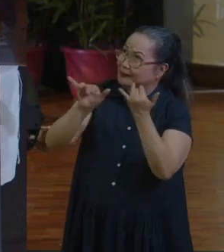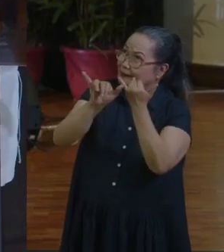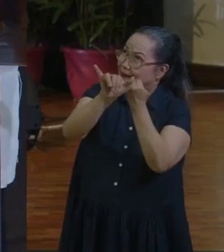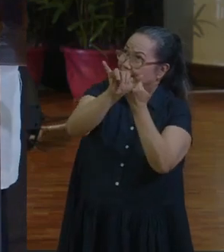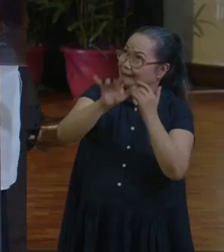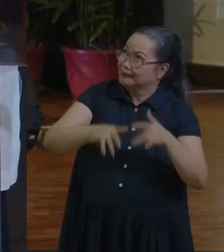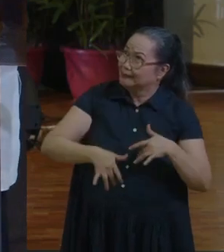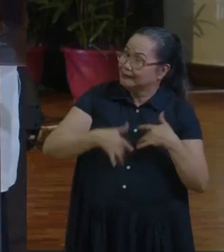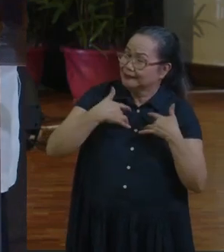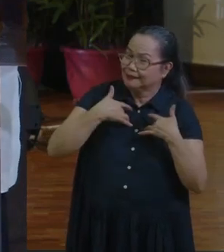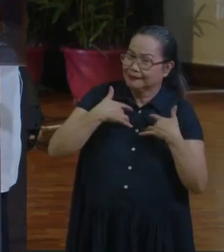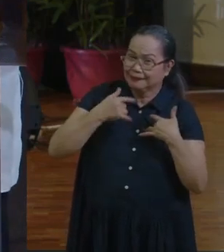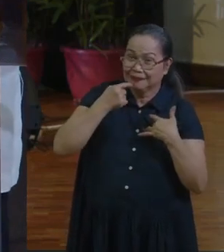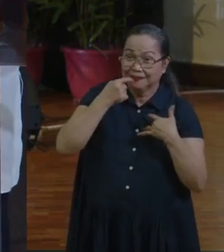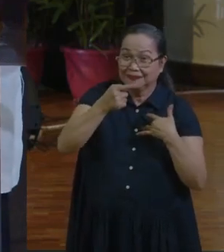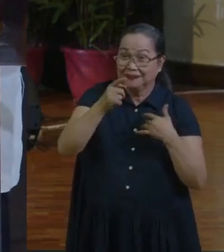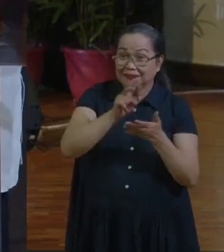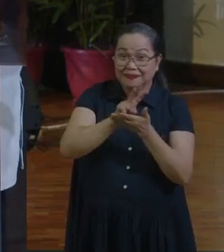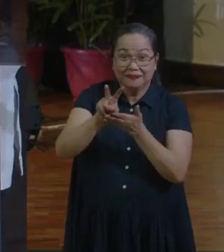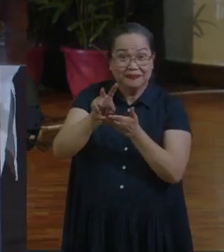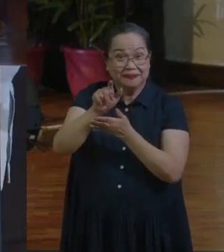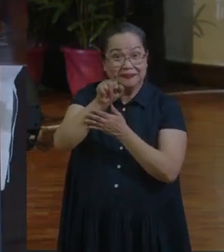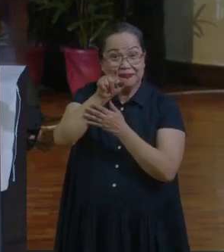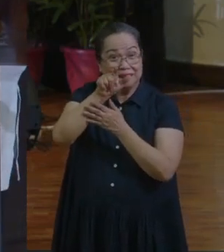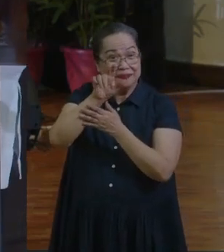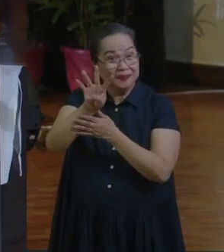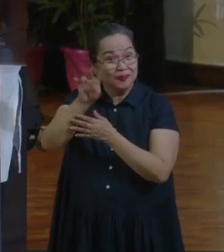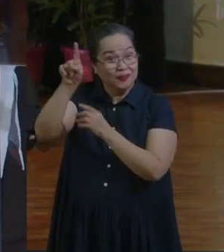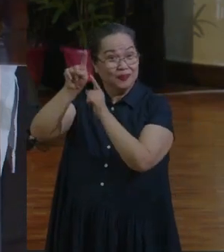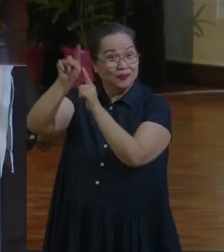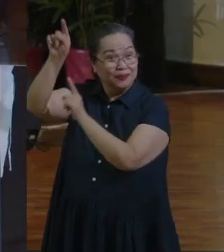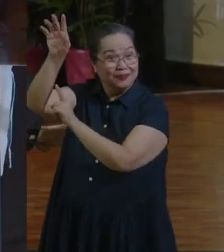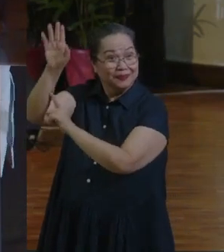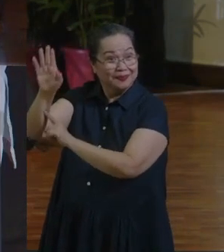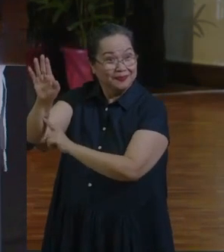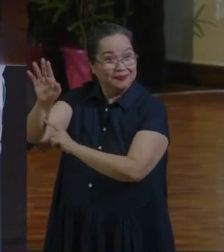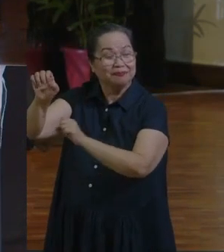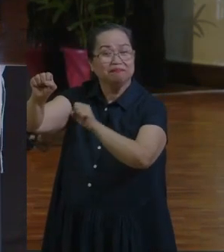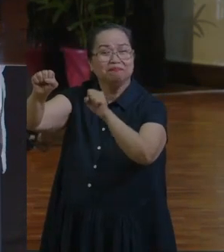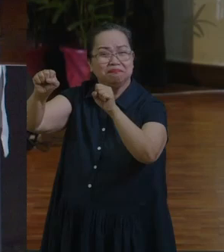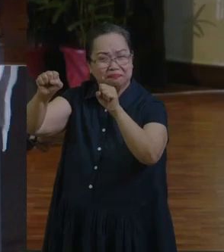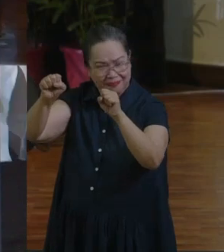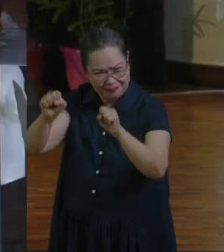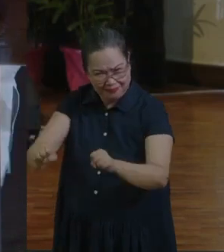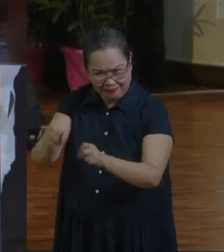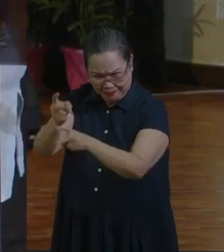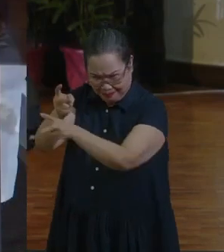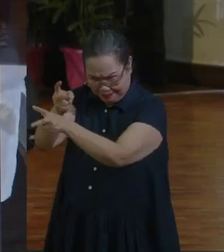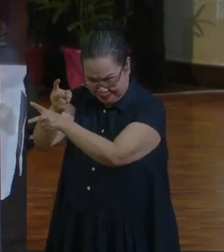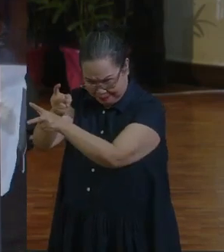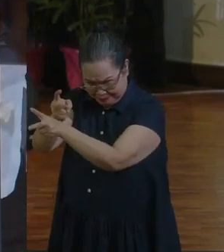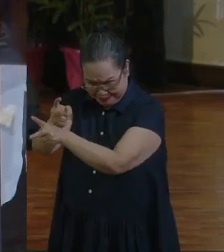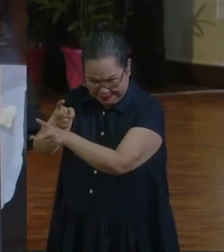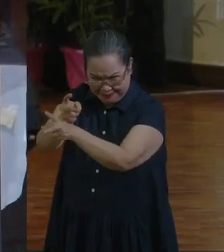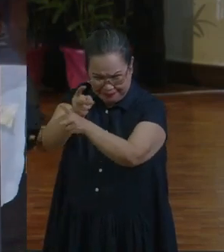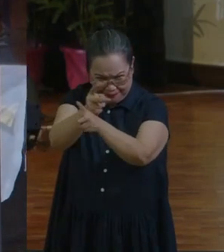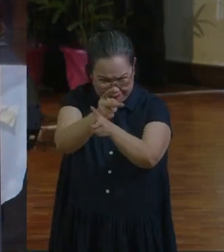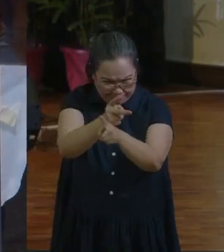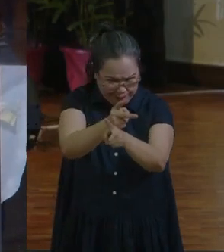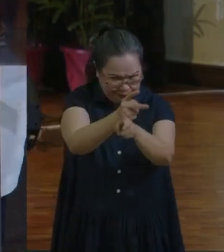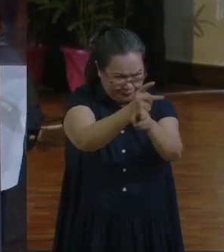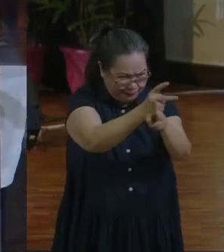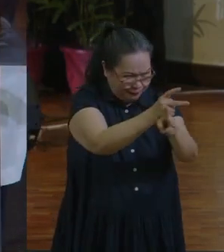life. Tapos ang sabi niya sa verse 24, now to Him who is able to keep you